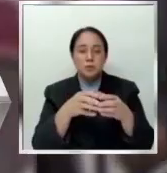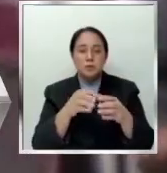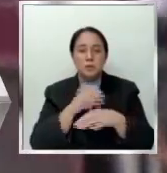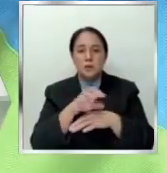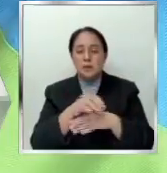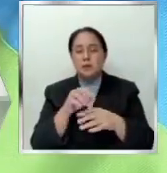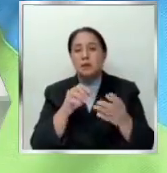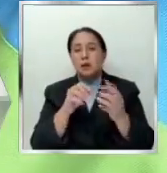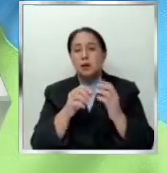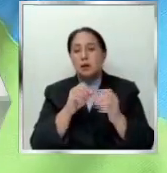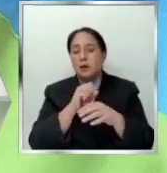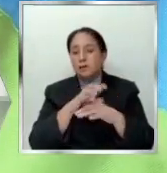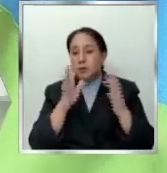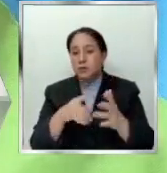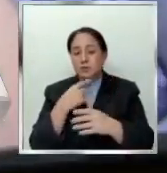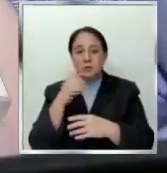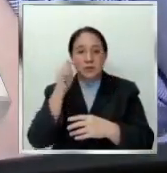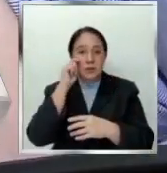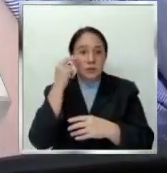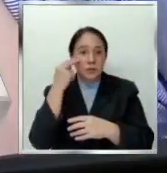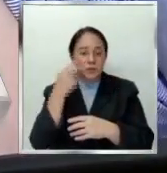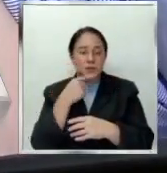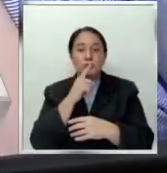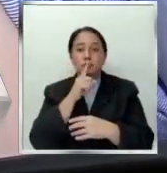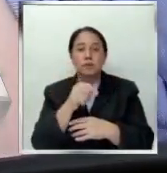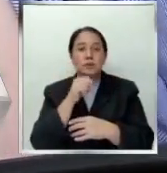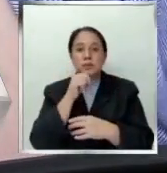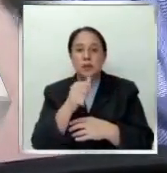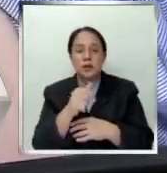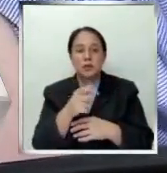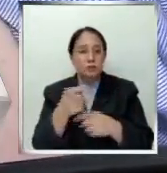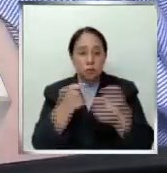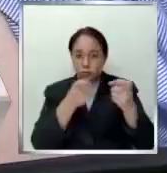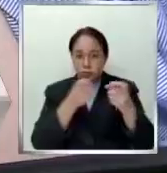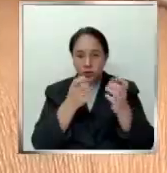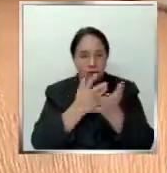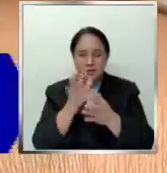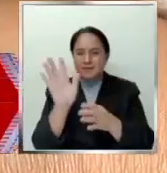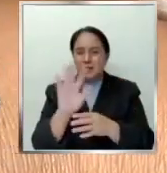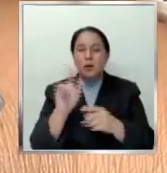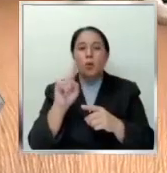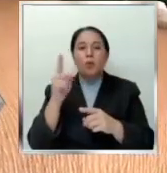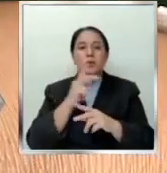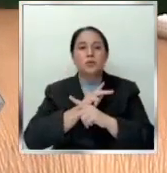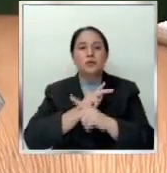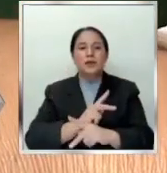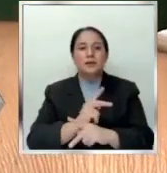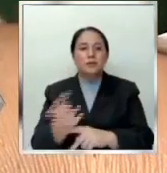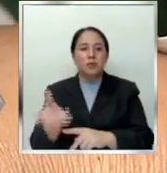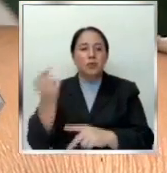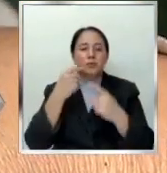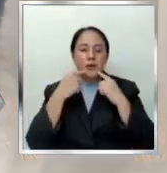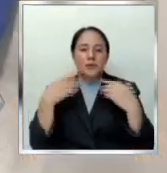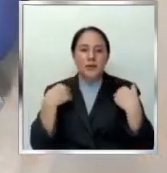Ted Derbosa. Actually, hindi naman ito pagkitil sa kanilang karapatan. Ito ay pagprotekta sa kanilang public health, sa